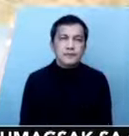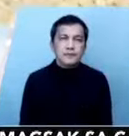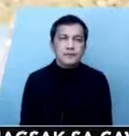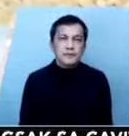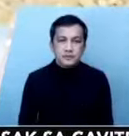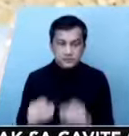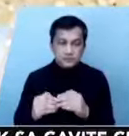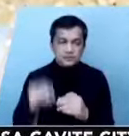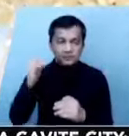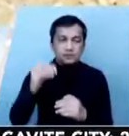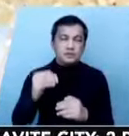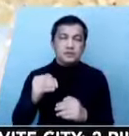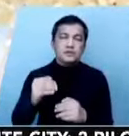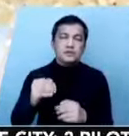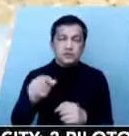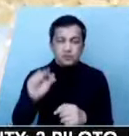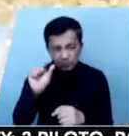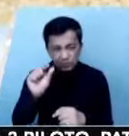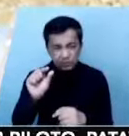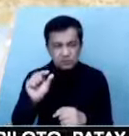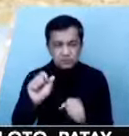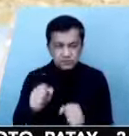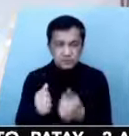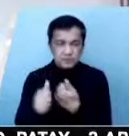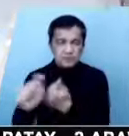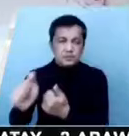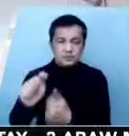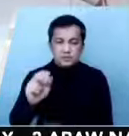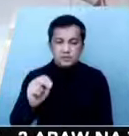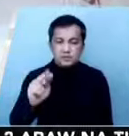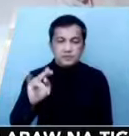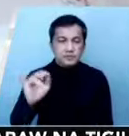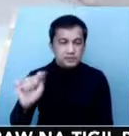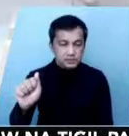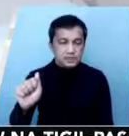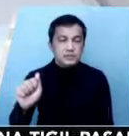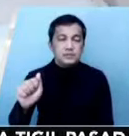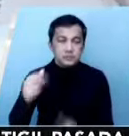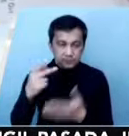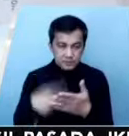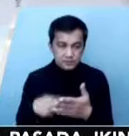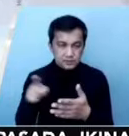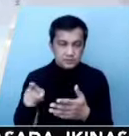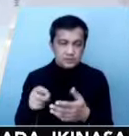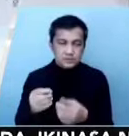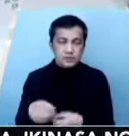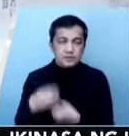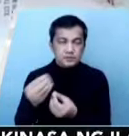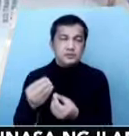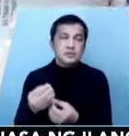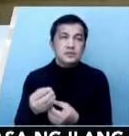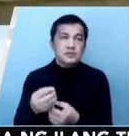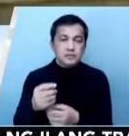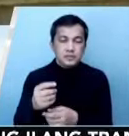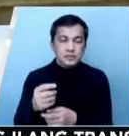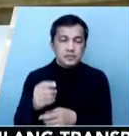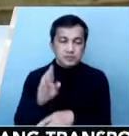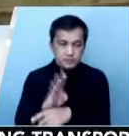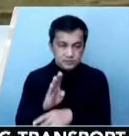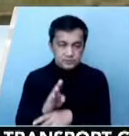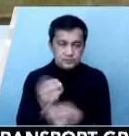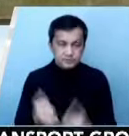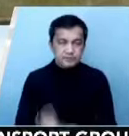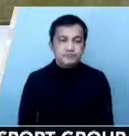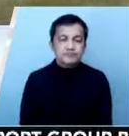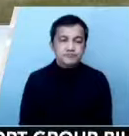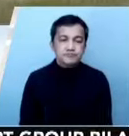konti para makahabol ang NFA doon sa presyo na ino-offer ng traders sa ngayon. Mainam rin ito